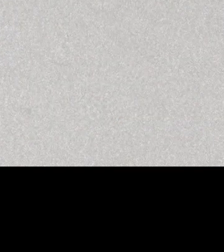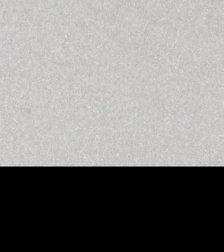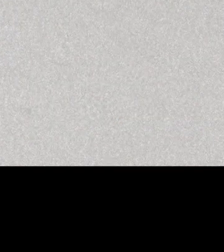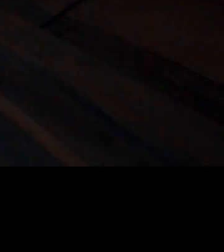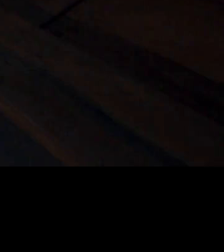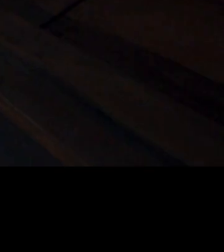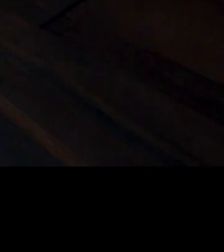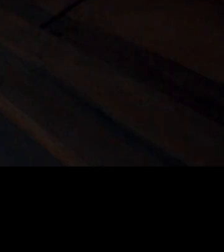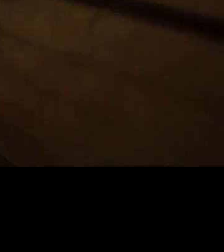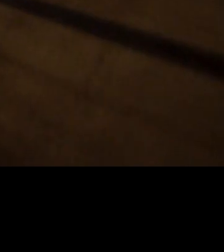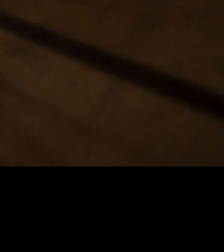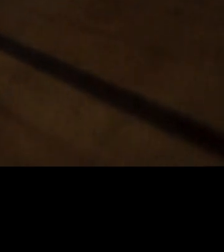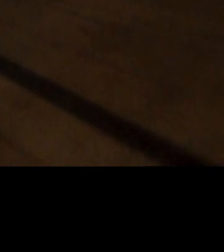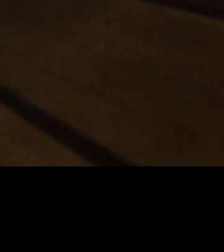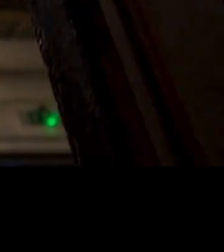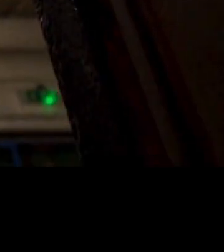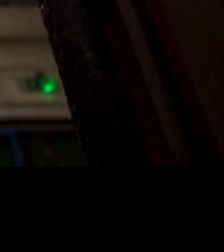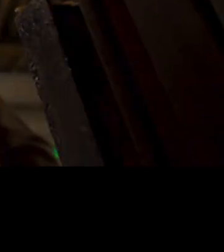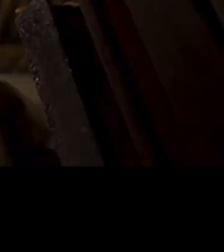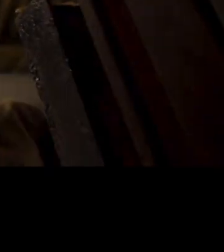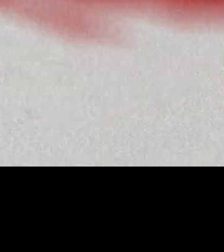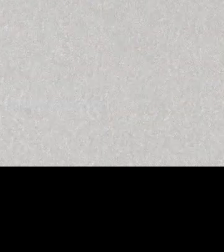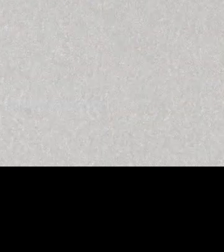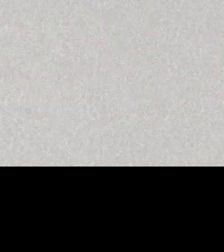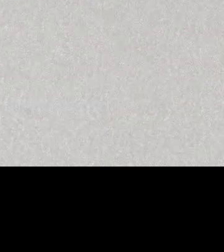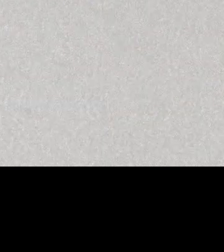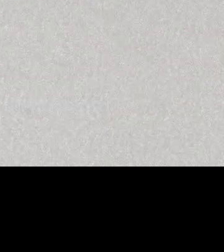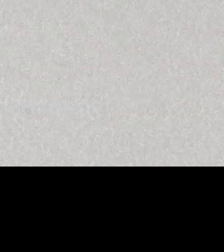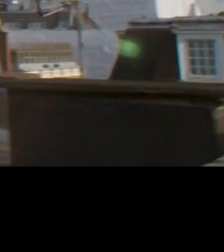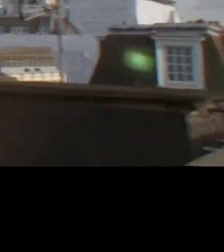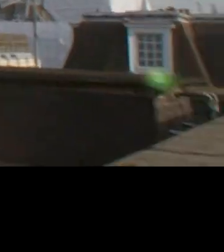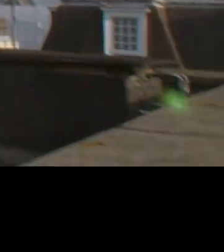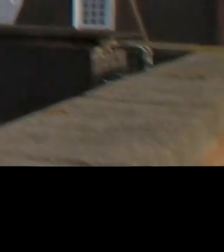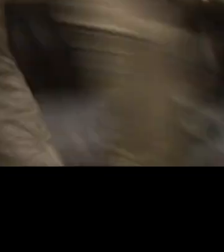레드에게 집착하는 사이크스 때문에 난관에 처하게